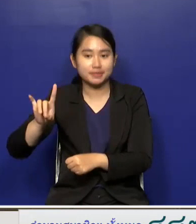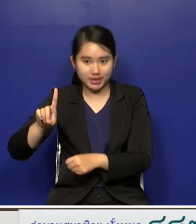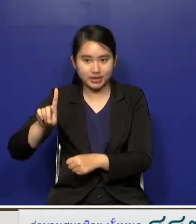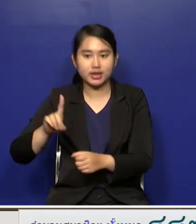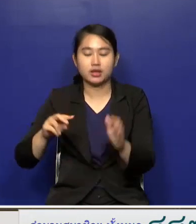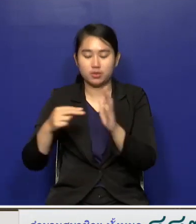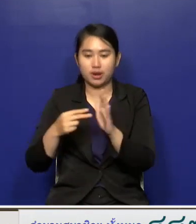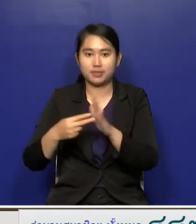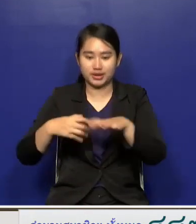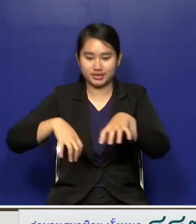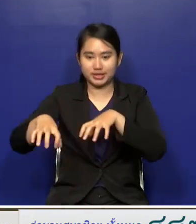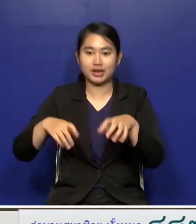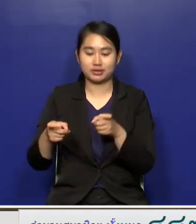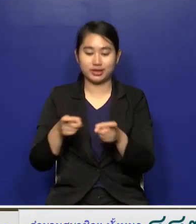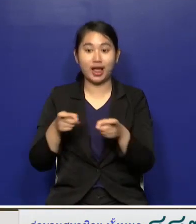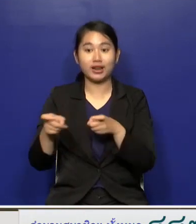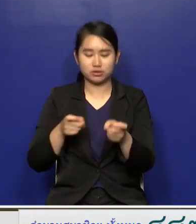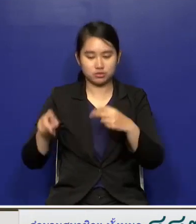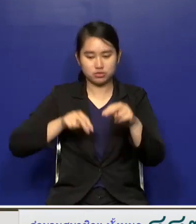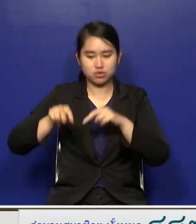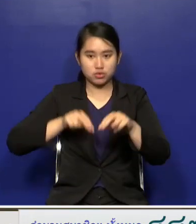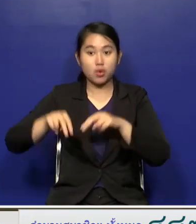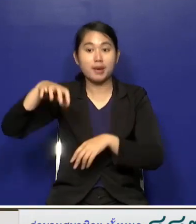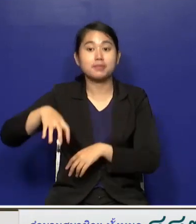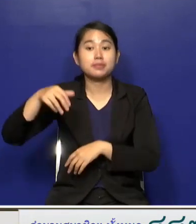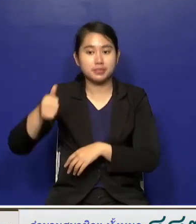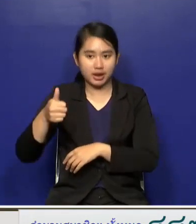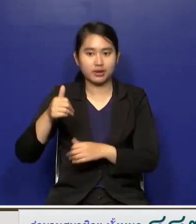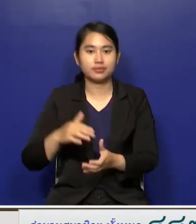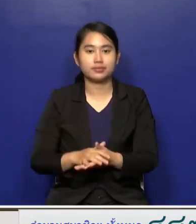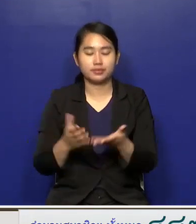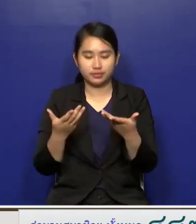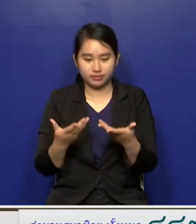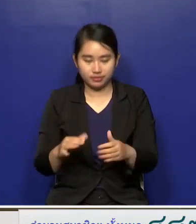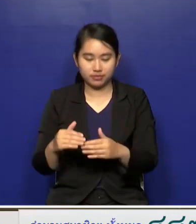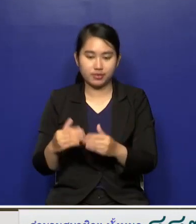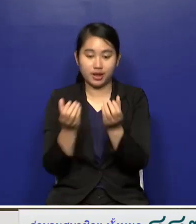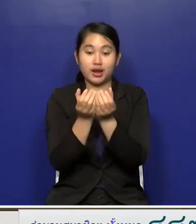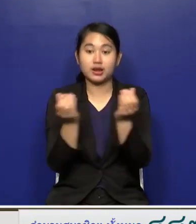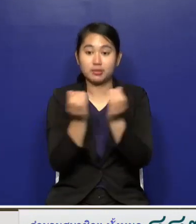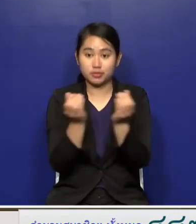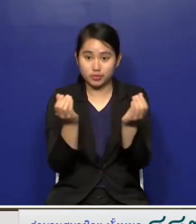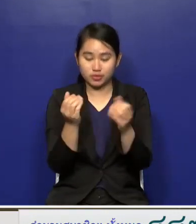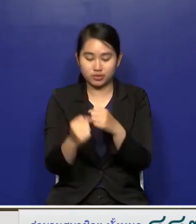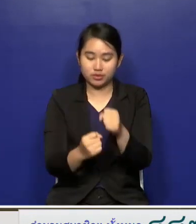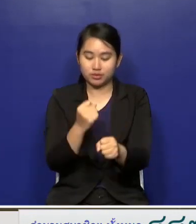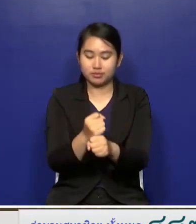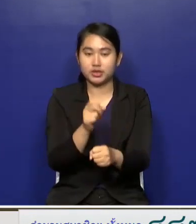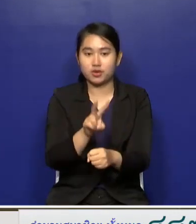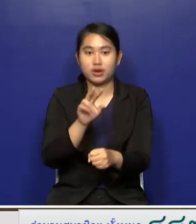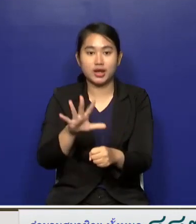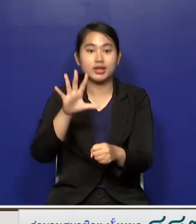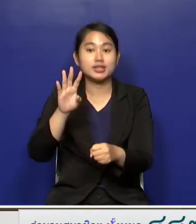ให้เป็นรูปแบบผู้จัดการเมืองแต่ว่าในประเด็นต่อมาในรัฐธรรมนูญฉบับปี